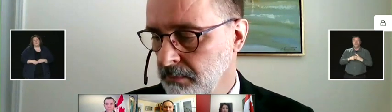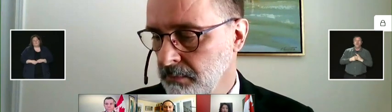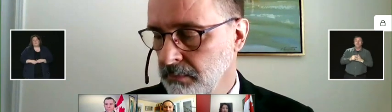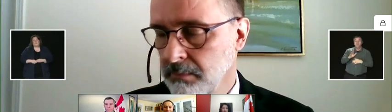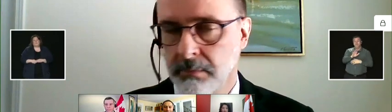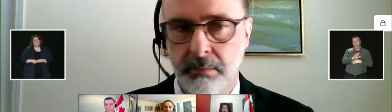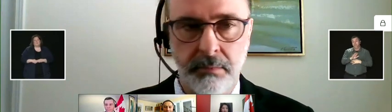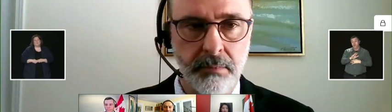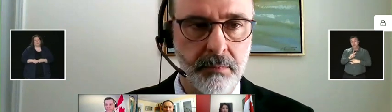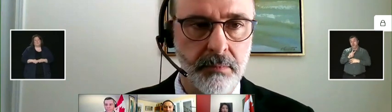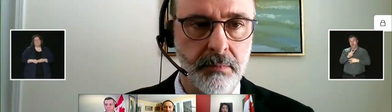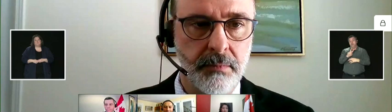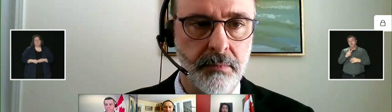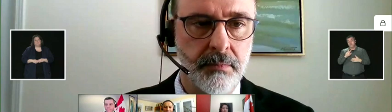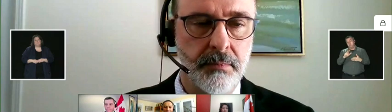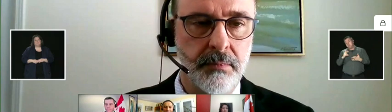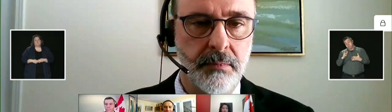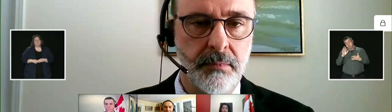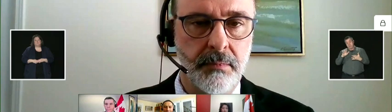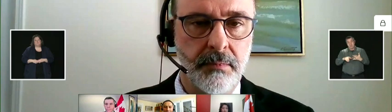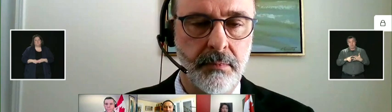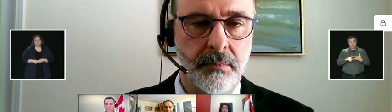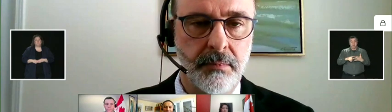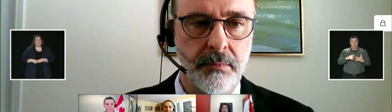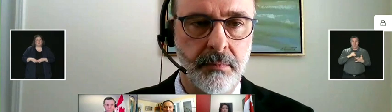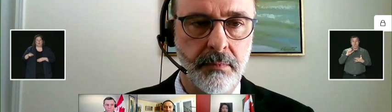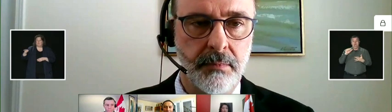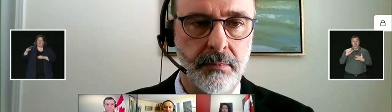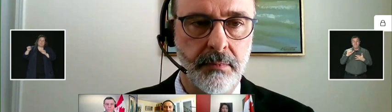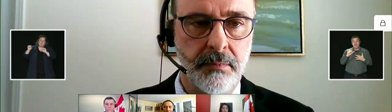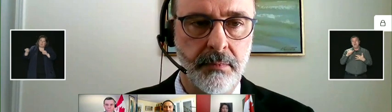livraison pourrait commencer à compter du deuxième trimestre.